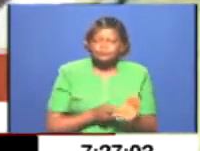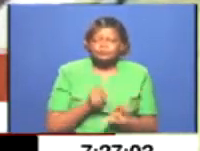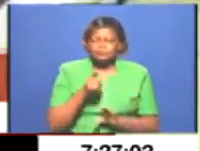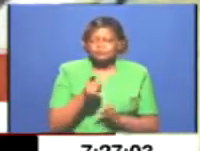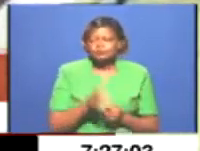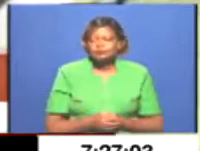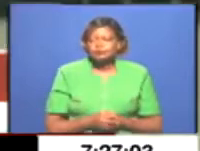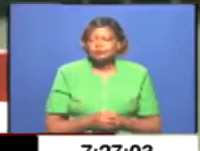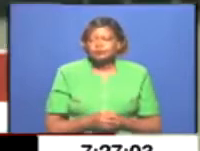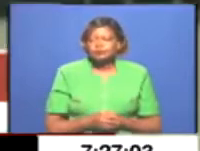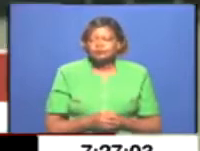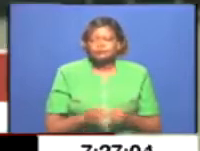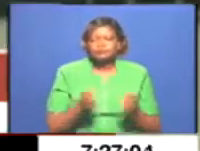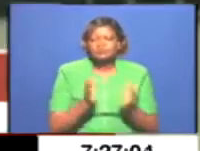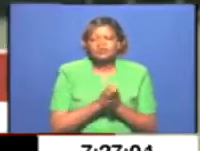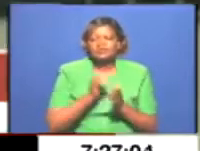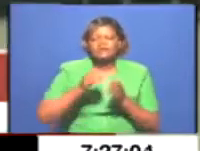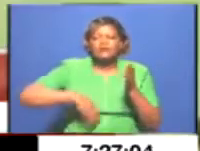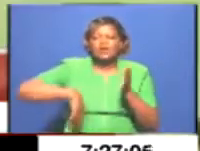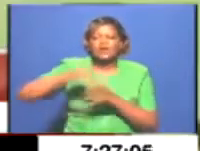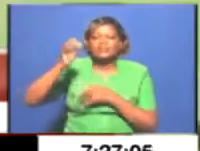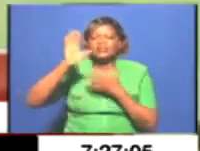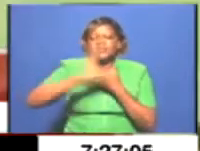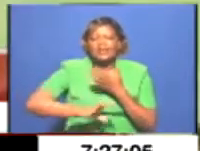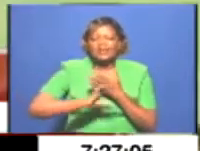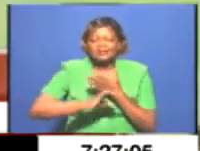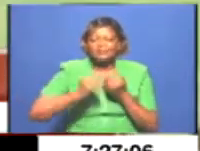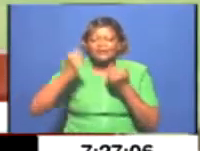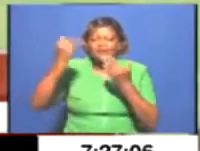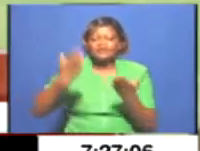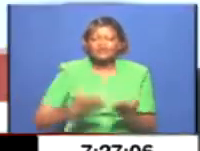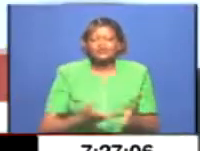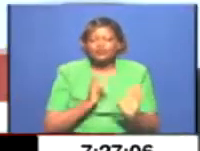nchini na za kutoka nchi za ugenini zimealikwa